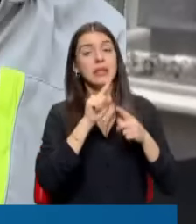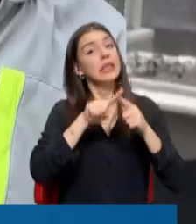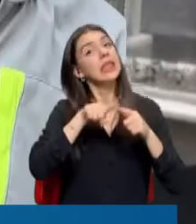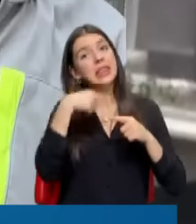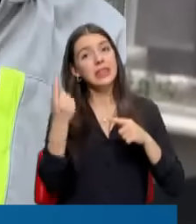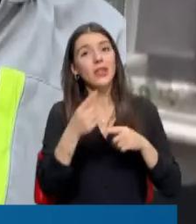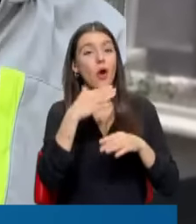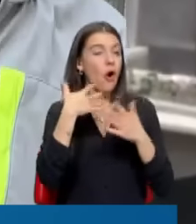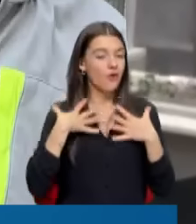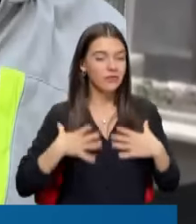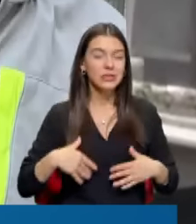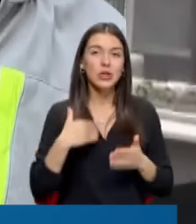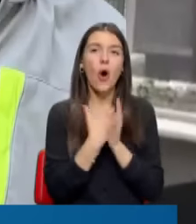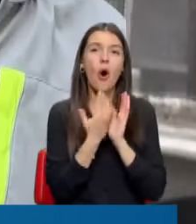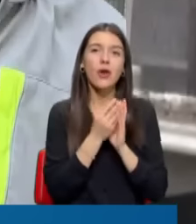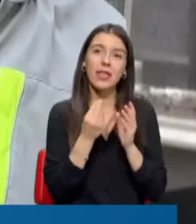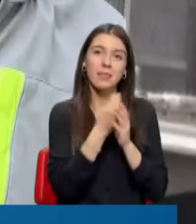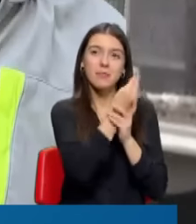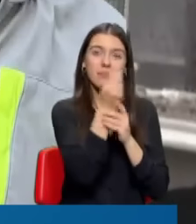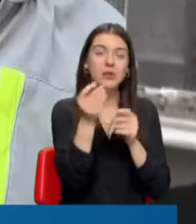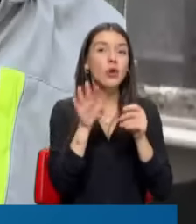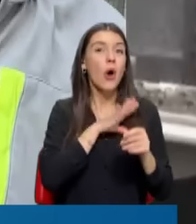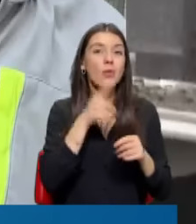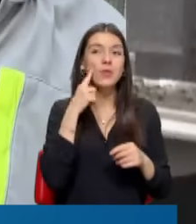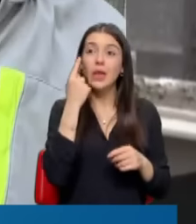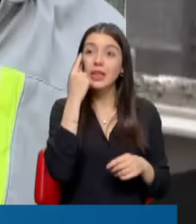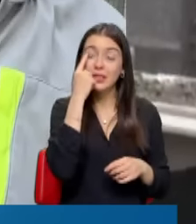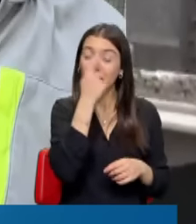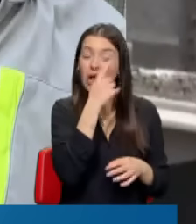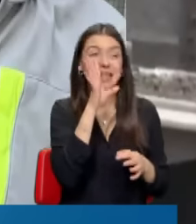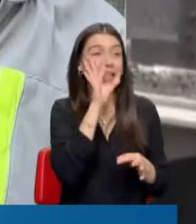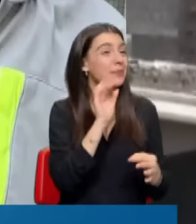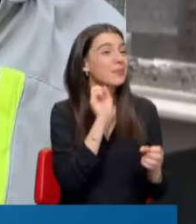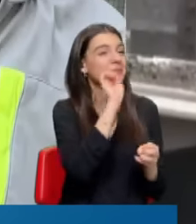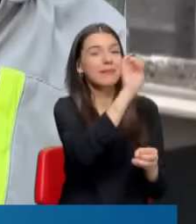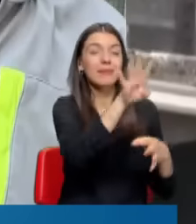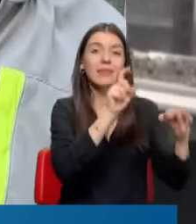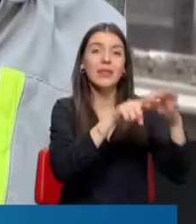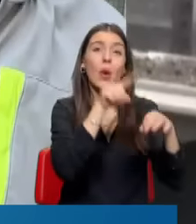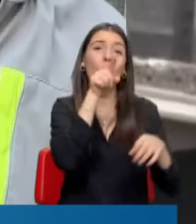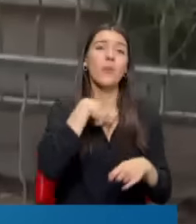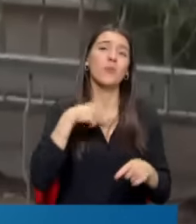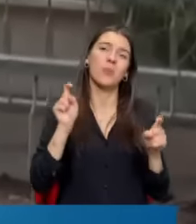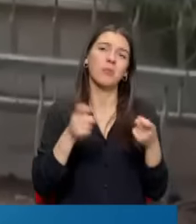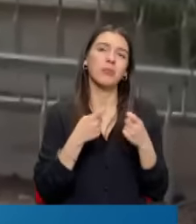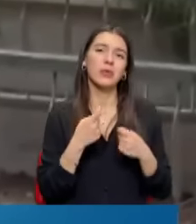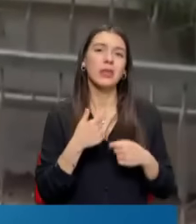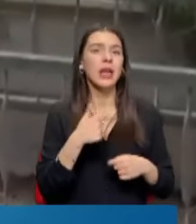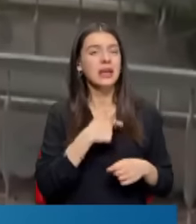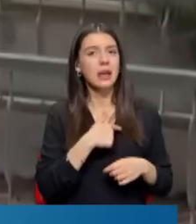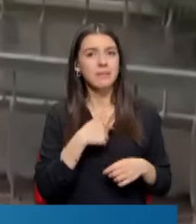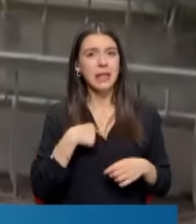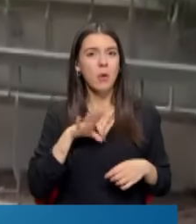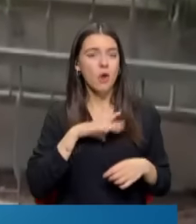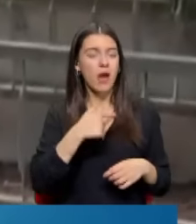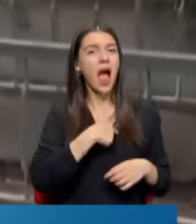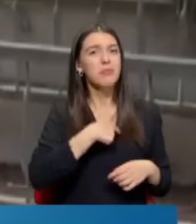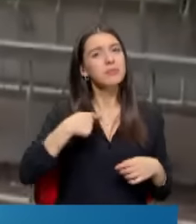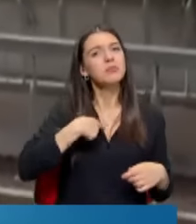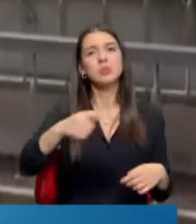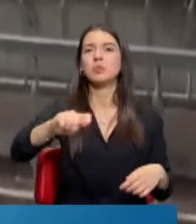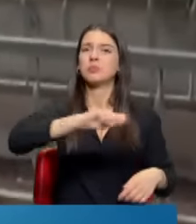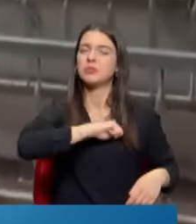Diğeri organlarını bağışladığı oğlunun, korneasının nakledildiği kişinin bir gün onu bulması. Kalbinden bıçaklamış biri,